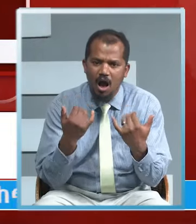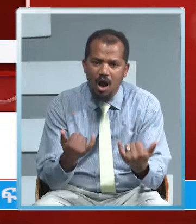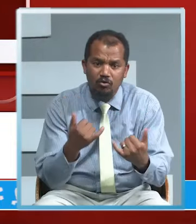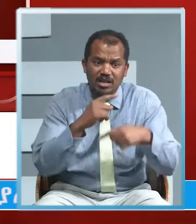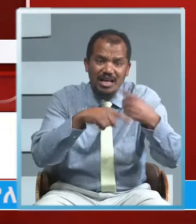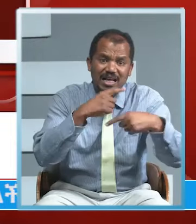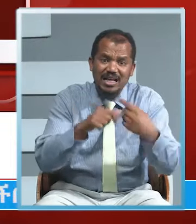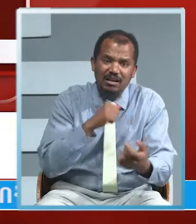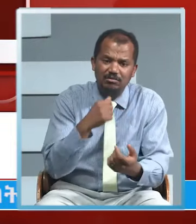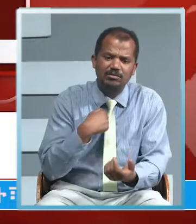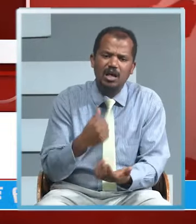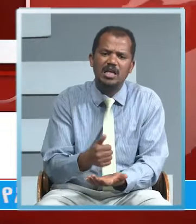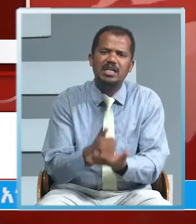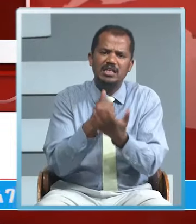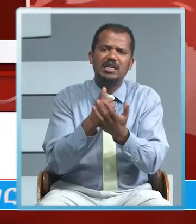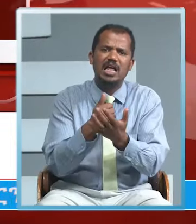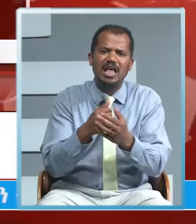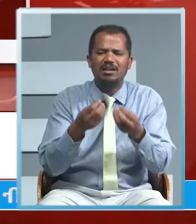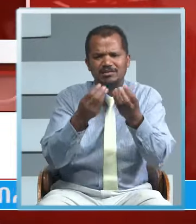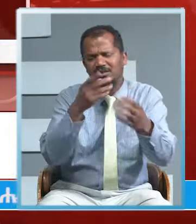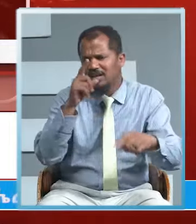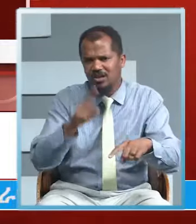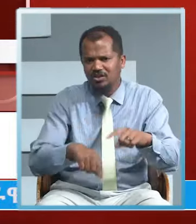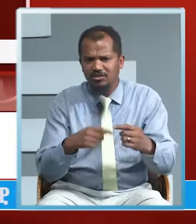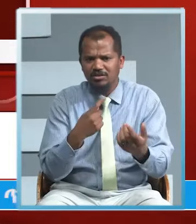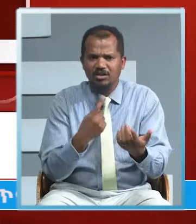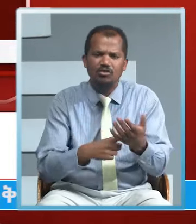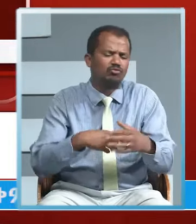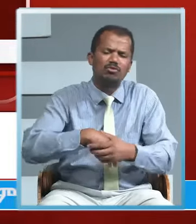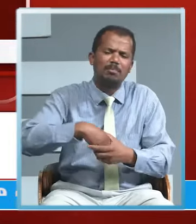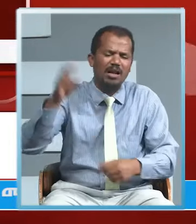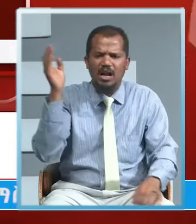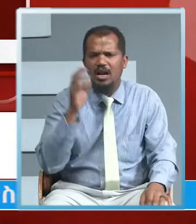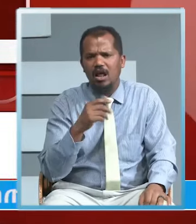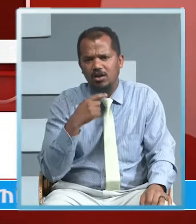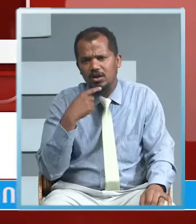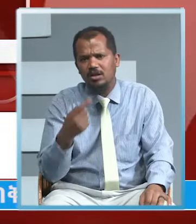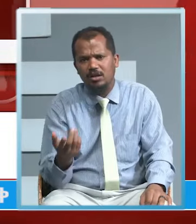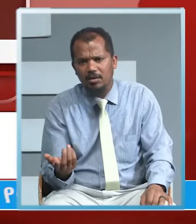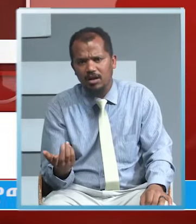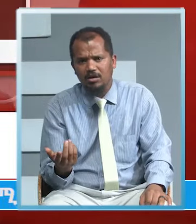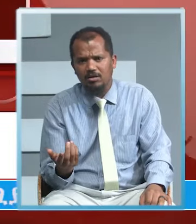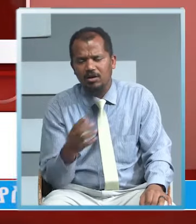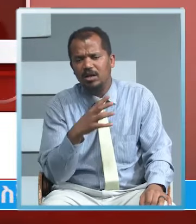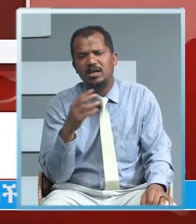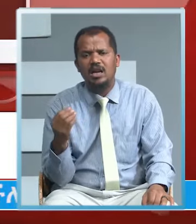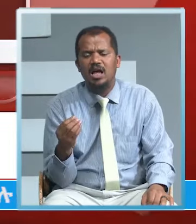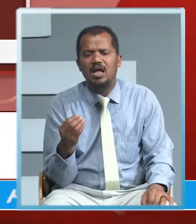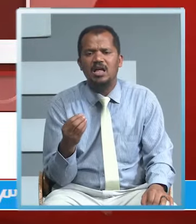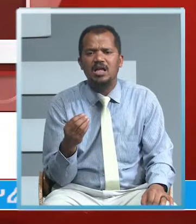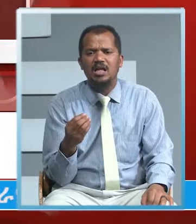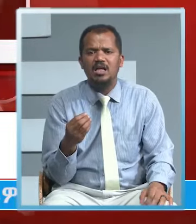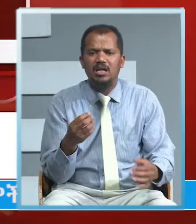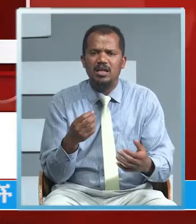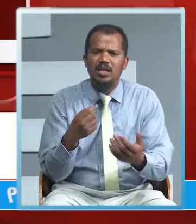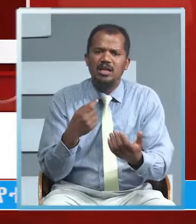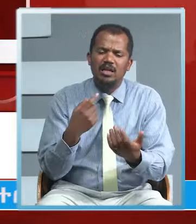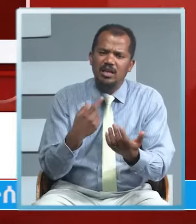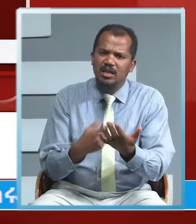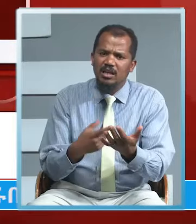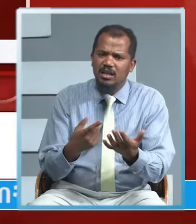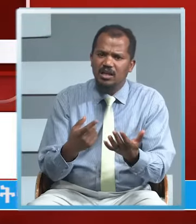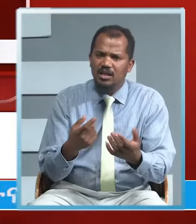ካልሄዳችሁ ምንም እርዳታም ልትደረግላችሁ አይችልም፣ ከዚህ ትባረራላችሁ ነው እዚያም የተባለው። እና በነገም